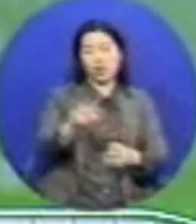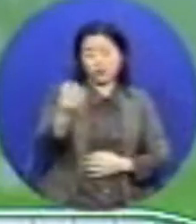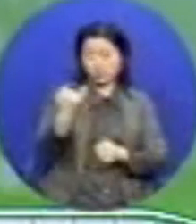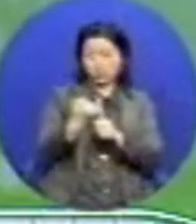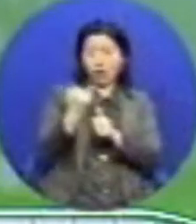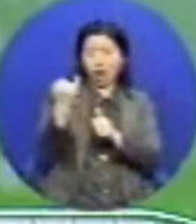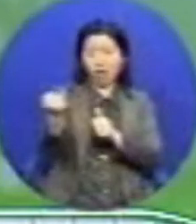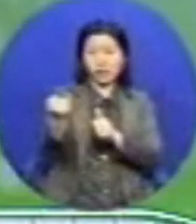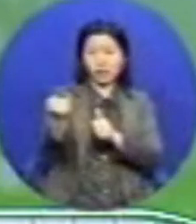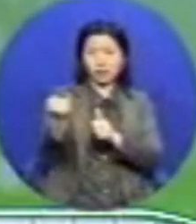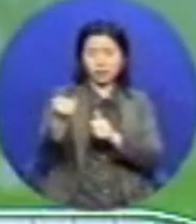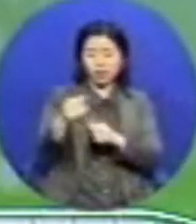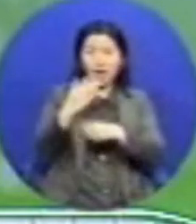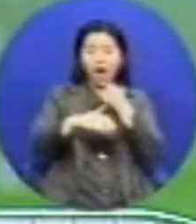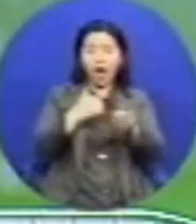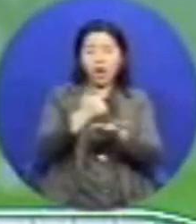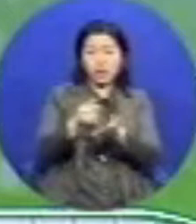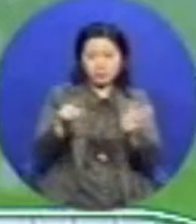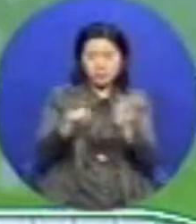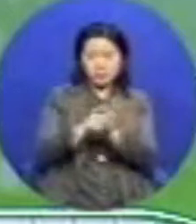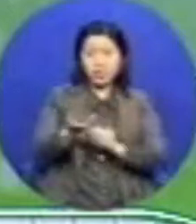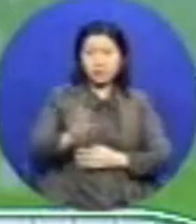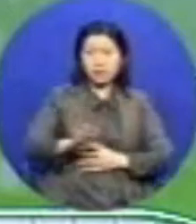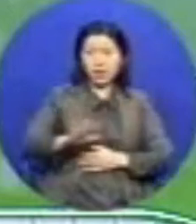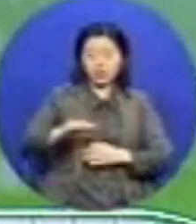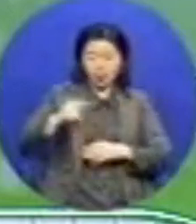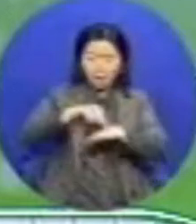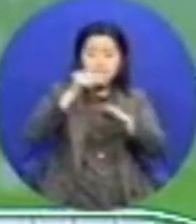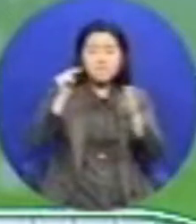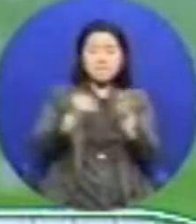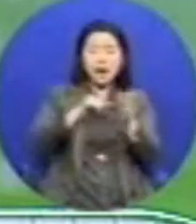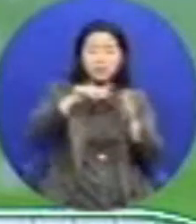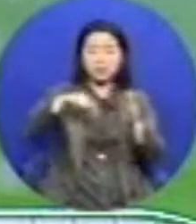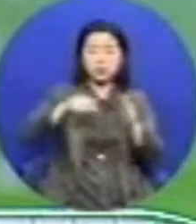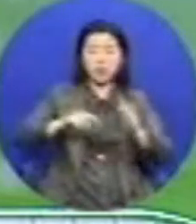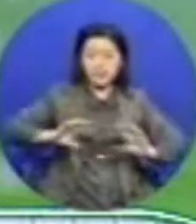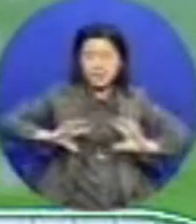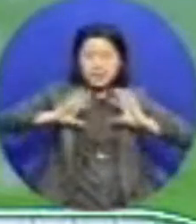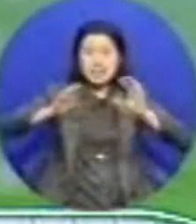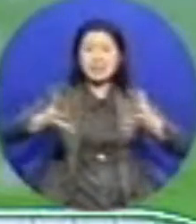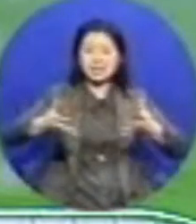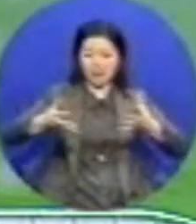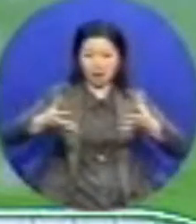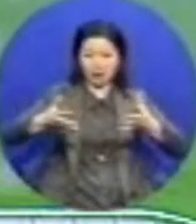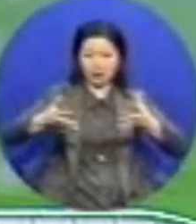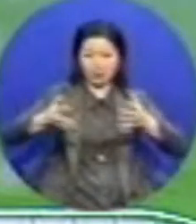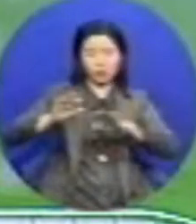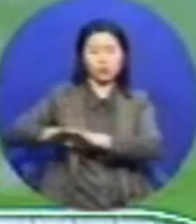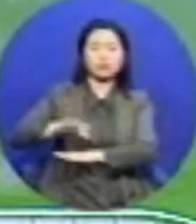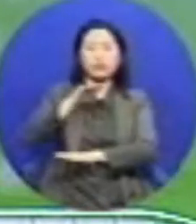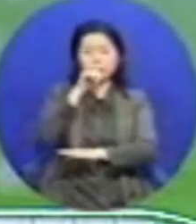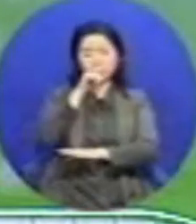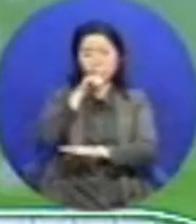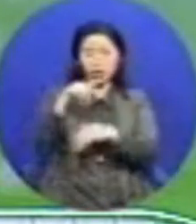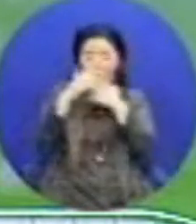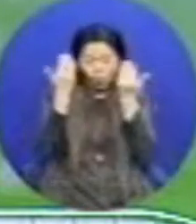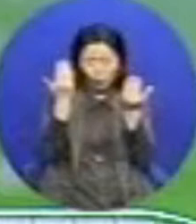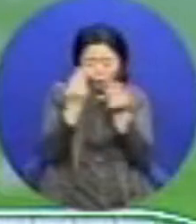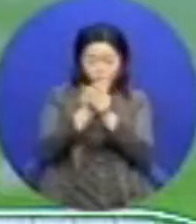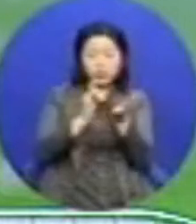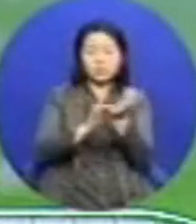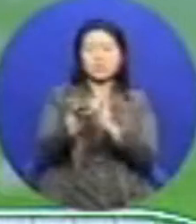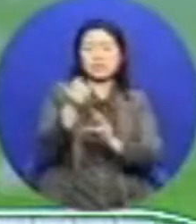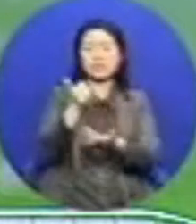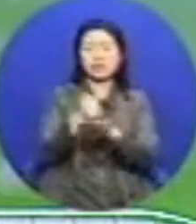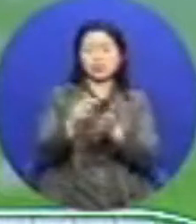마음을 두고 사는 성도 였어요 아직도 온전히 예수님을 믿는 믿음이 아니었다는 뜻이죠 그 마음의